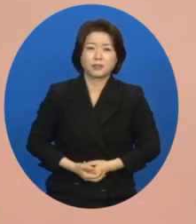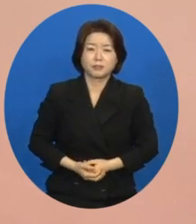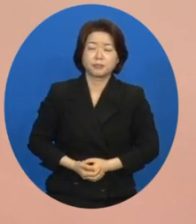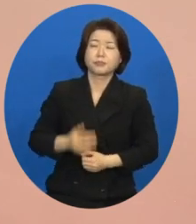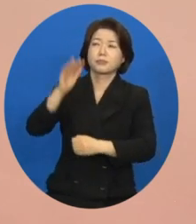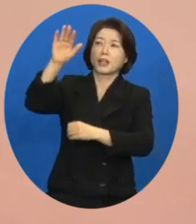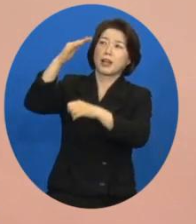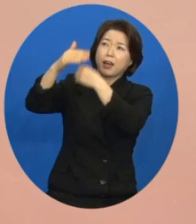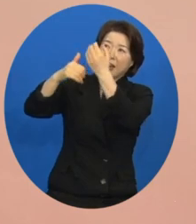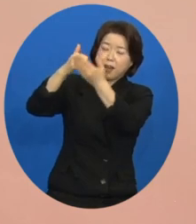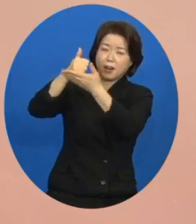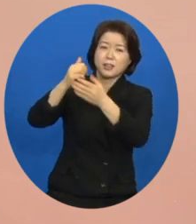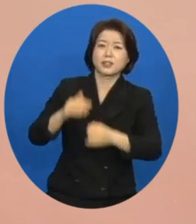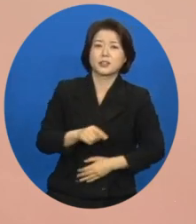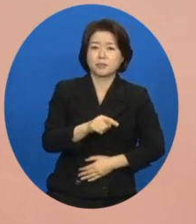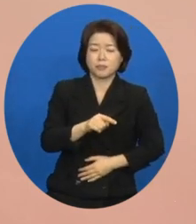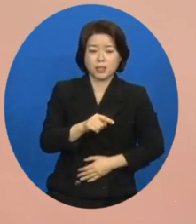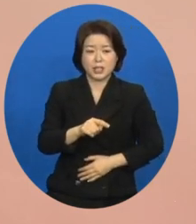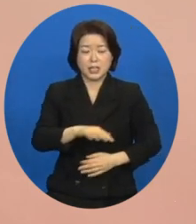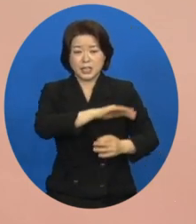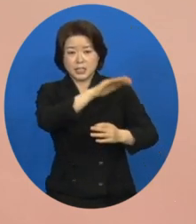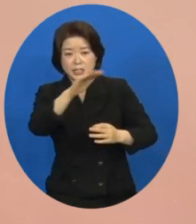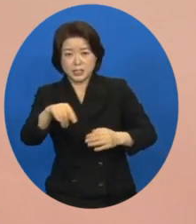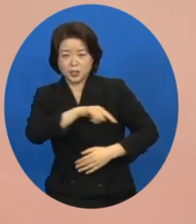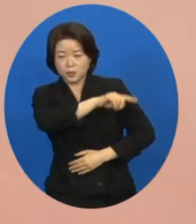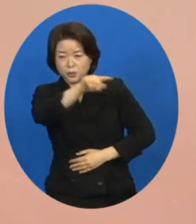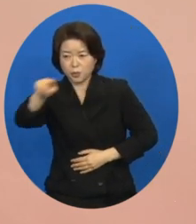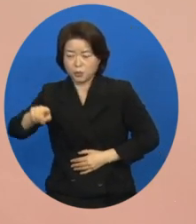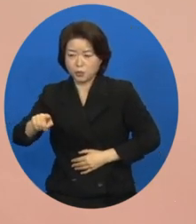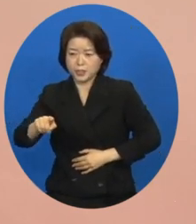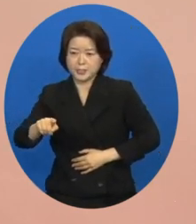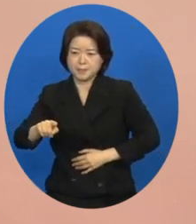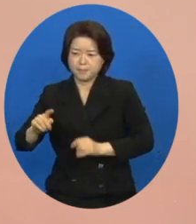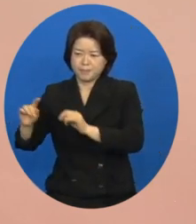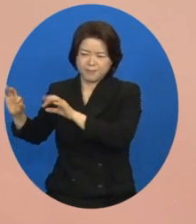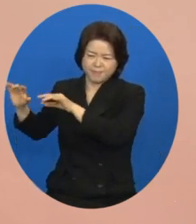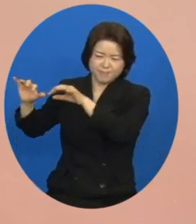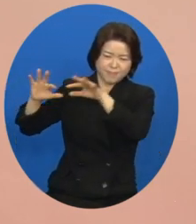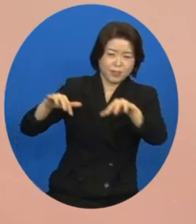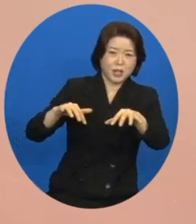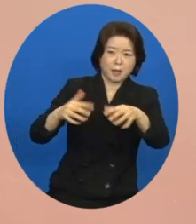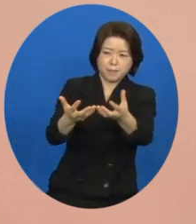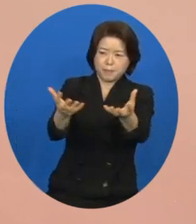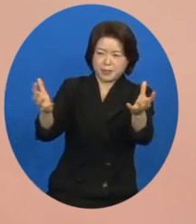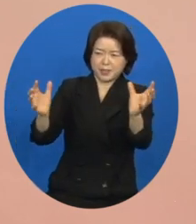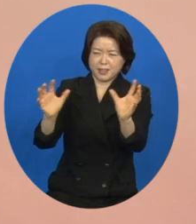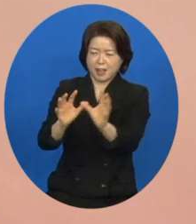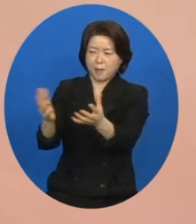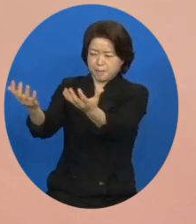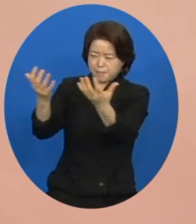하나님, 이 언덕 위에 보슬의 양떼처럼 우리들이 몰려오게 하옵소서.